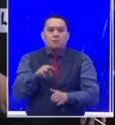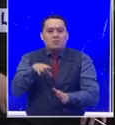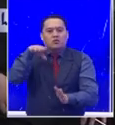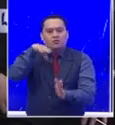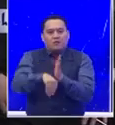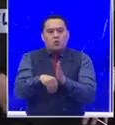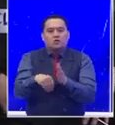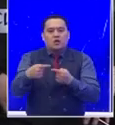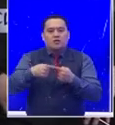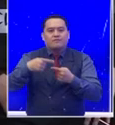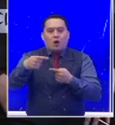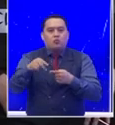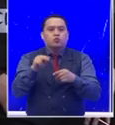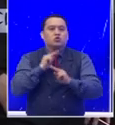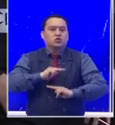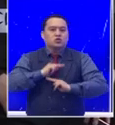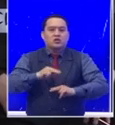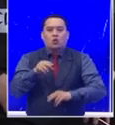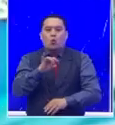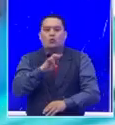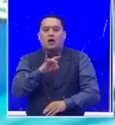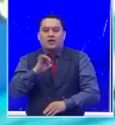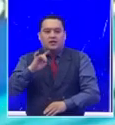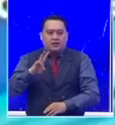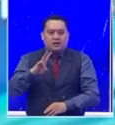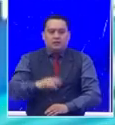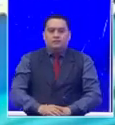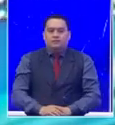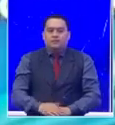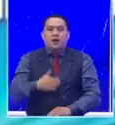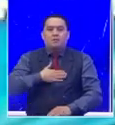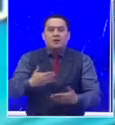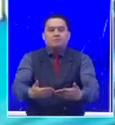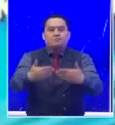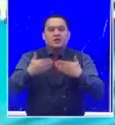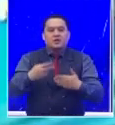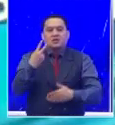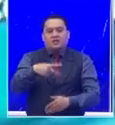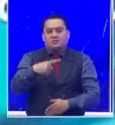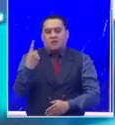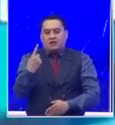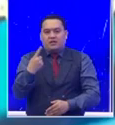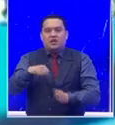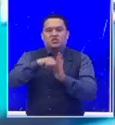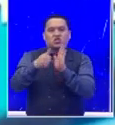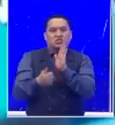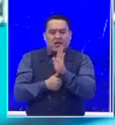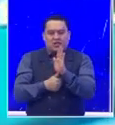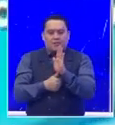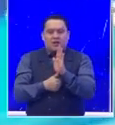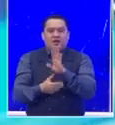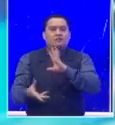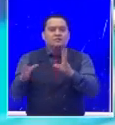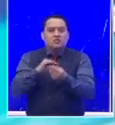вводится дистанционное обучение. Мы переносим сроки каникул с 21 на 16. В